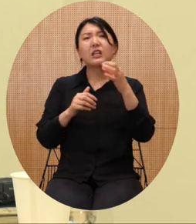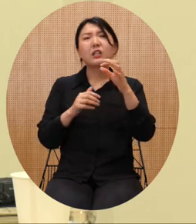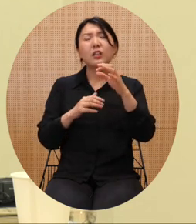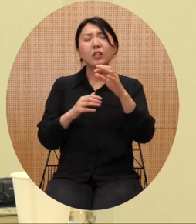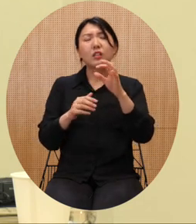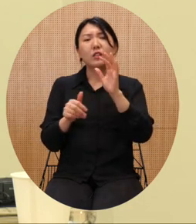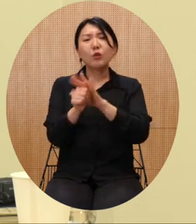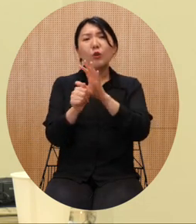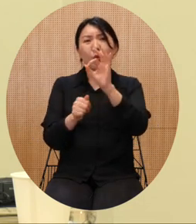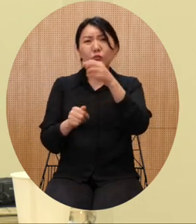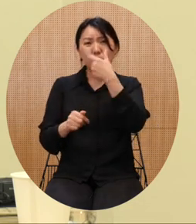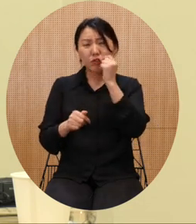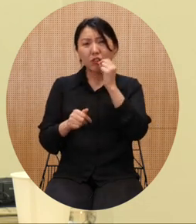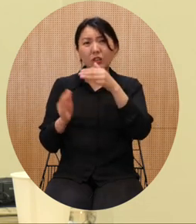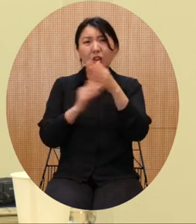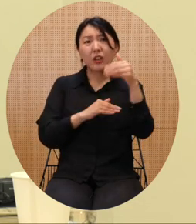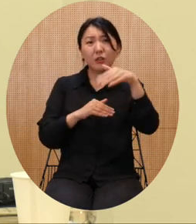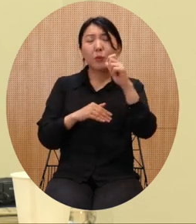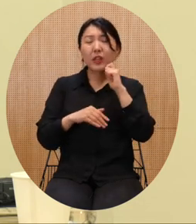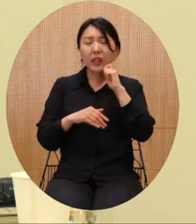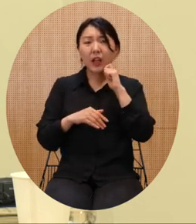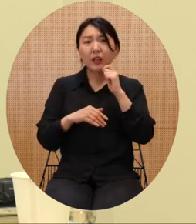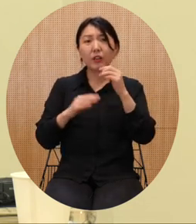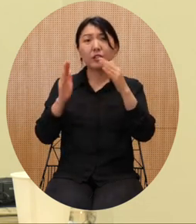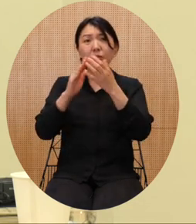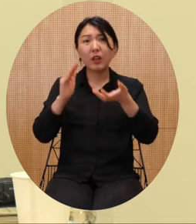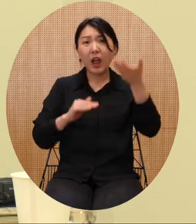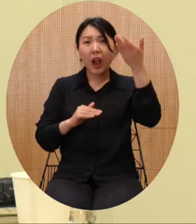상향이 주민들이 원하는